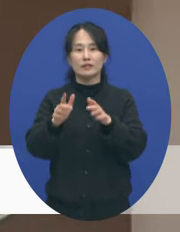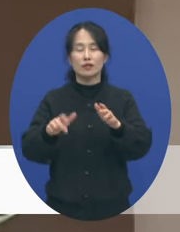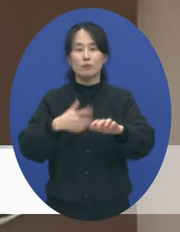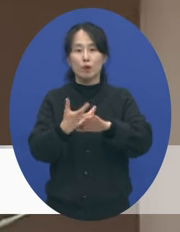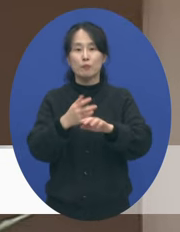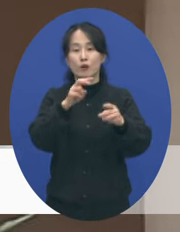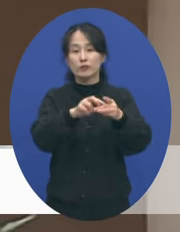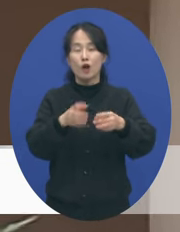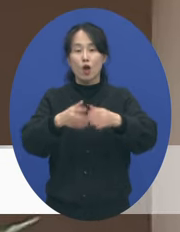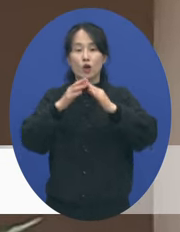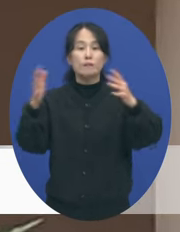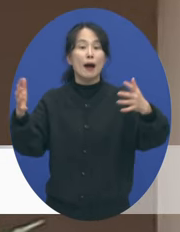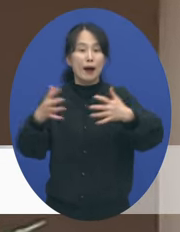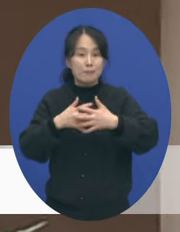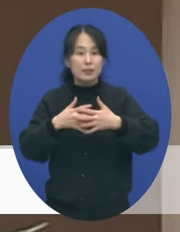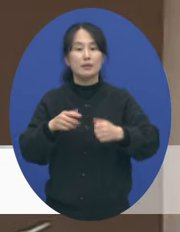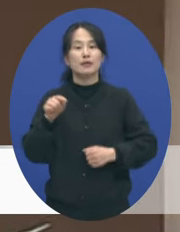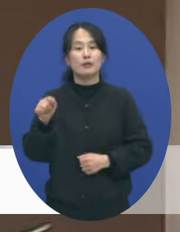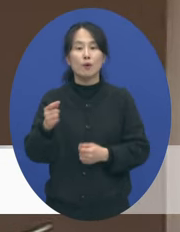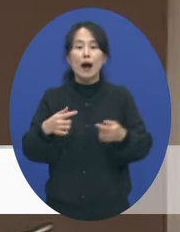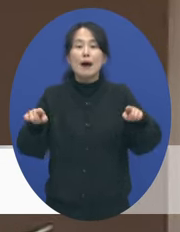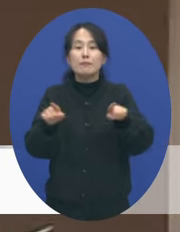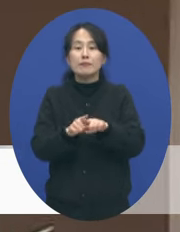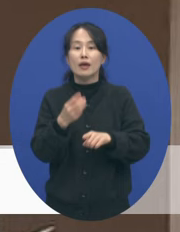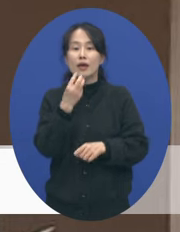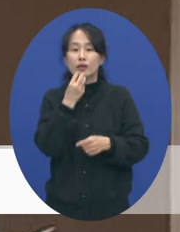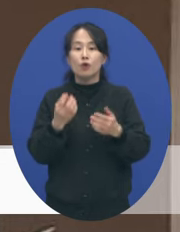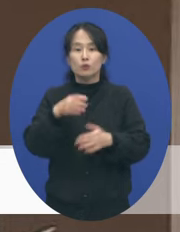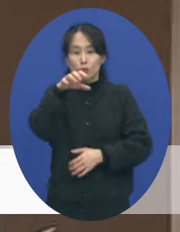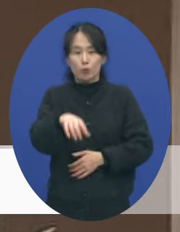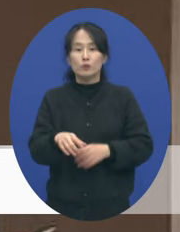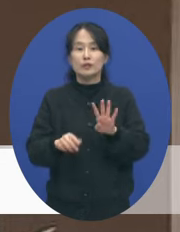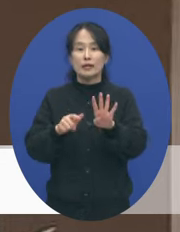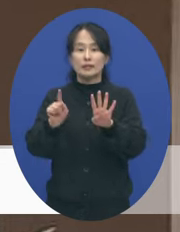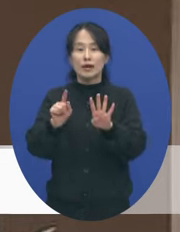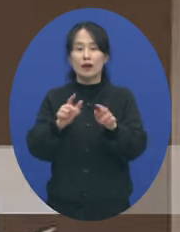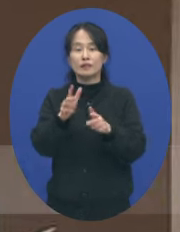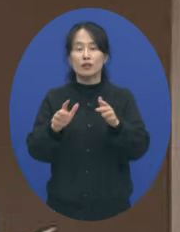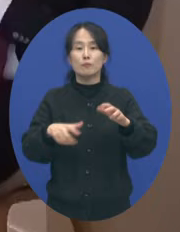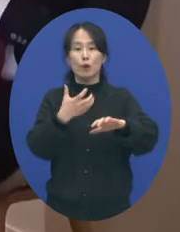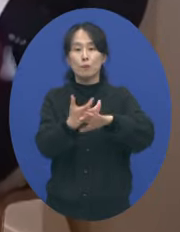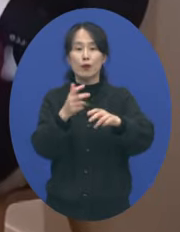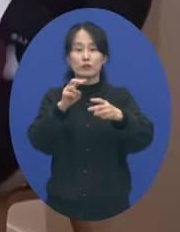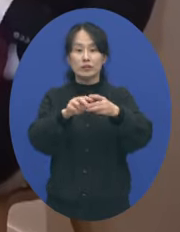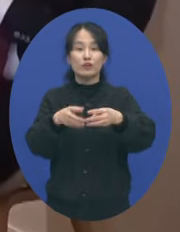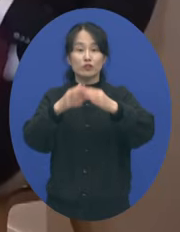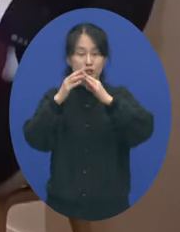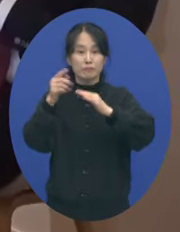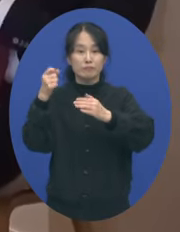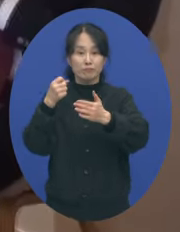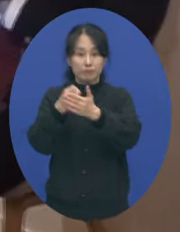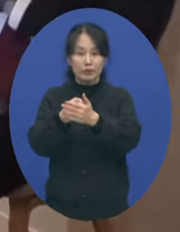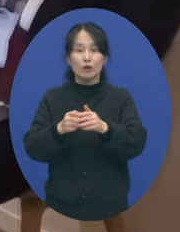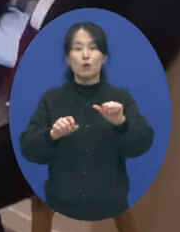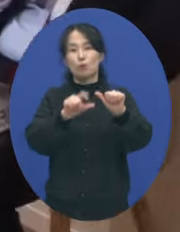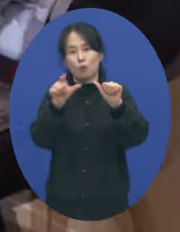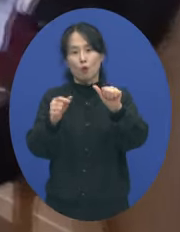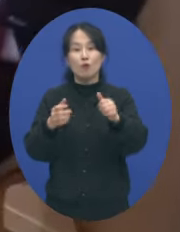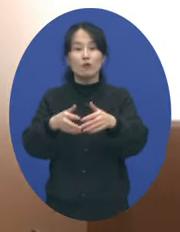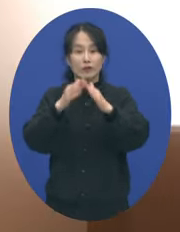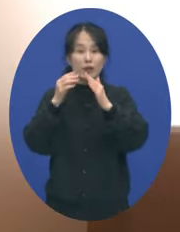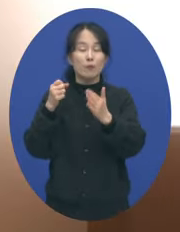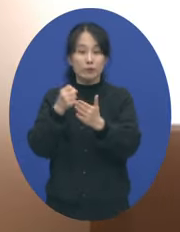합의. 다보스 포럼과 손잡고 경기도에 4차 산업혁명센터를 설립하기로 했습니다. 올해 5월경 설립할